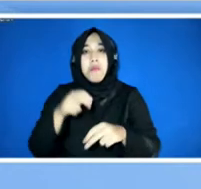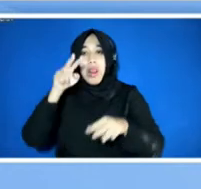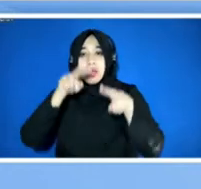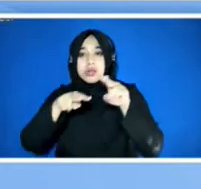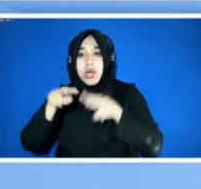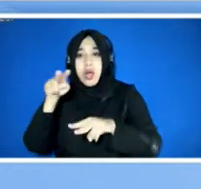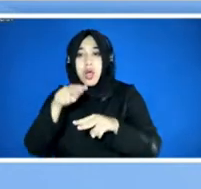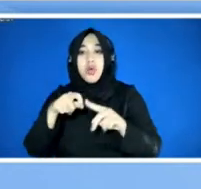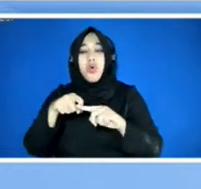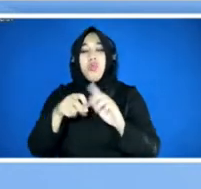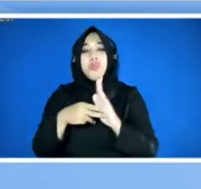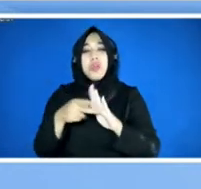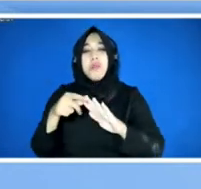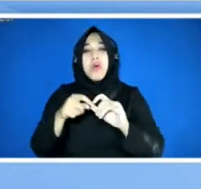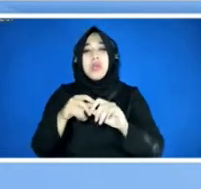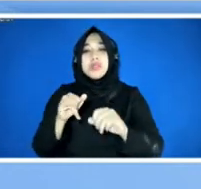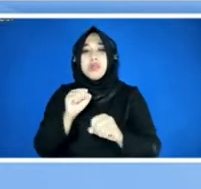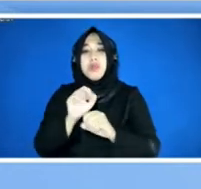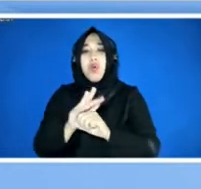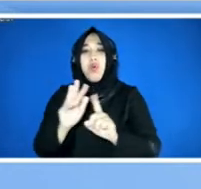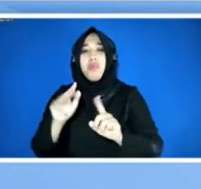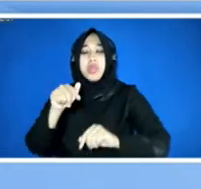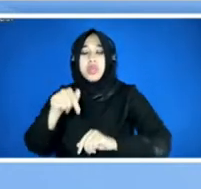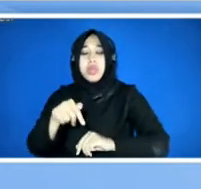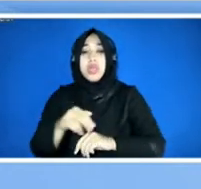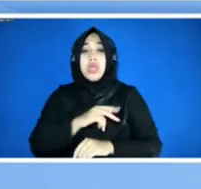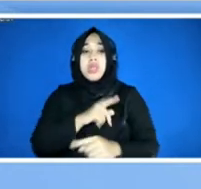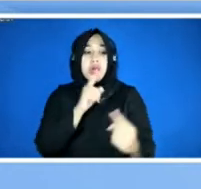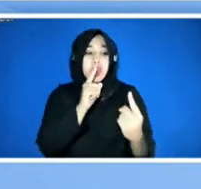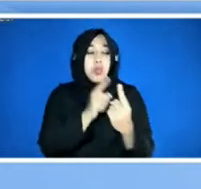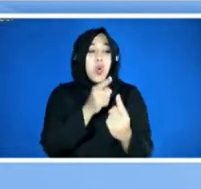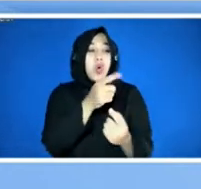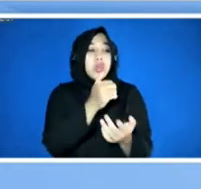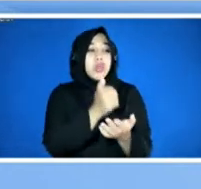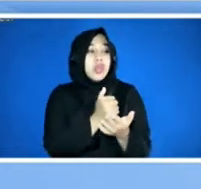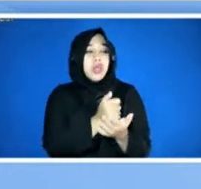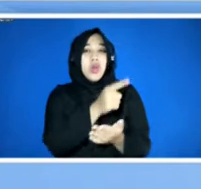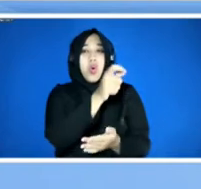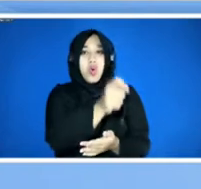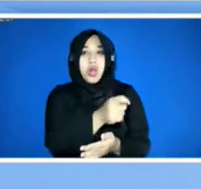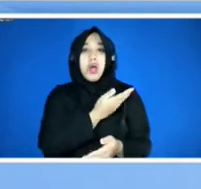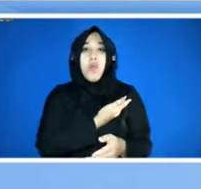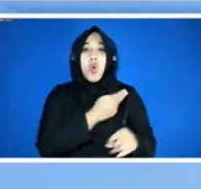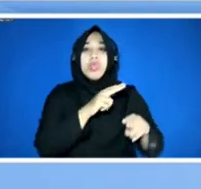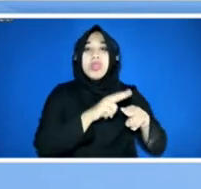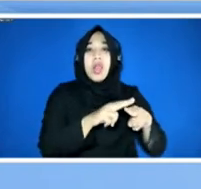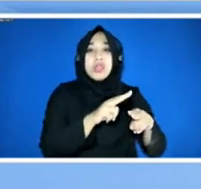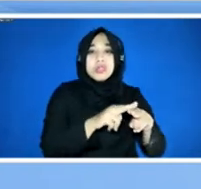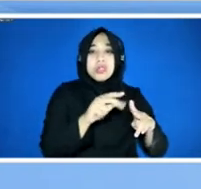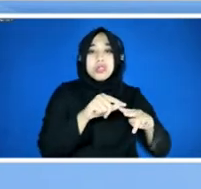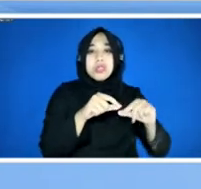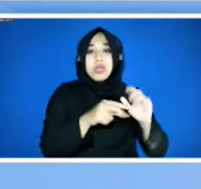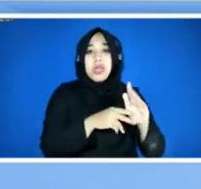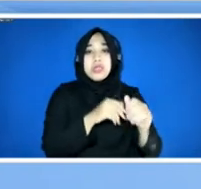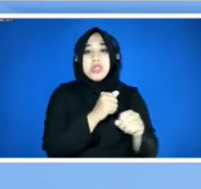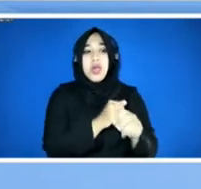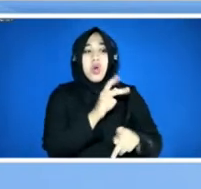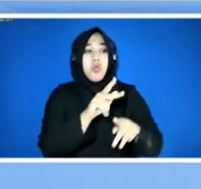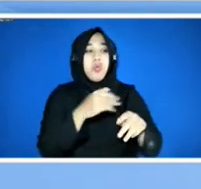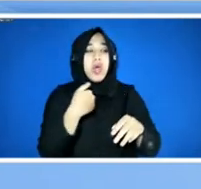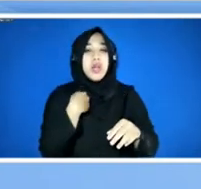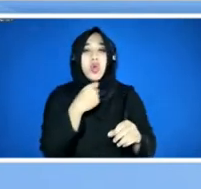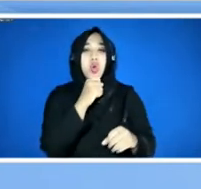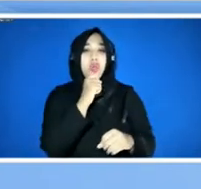ini yang sehingga kita bisa segera menemukan orang untuk di tracing. Karena kita nggak mungkin melakukan tracing kalau nggak punya orang pasien konfirmasi positif. Next